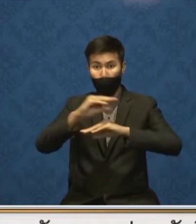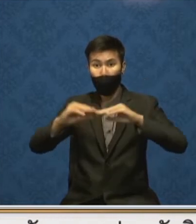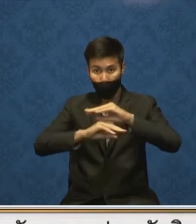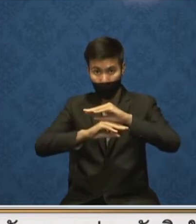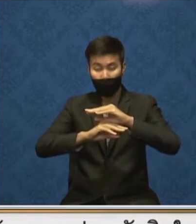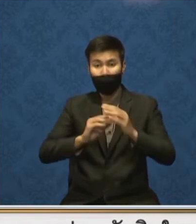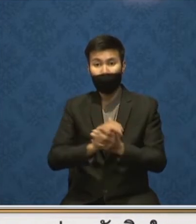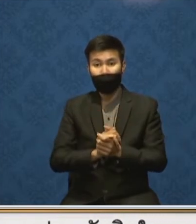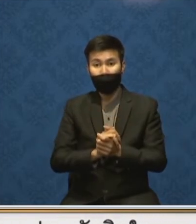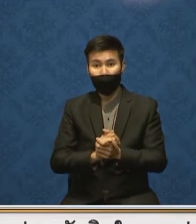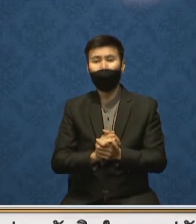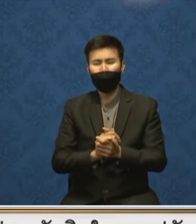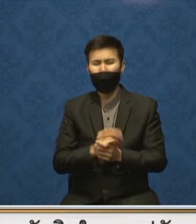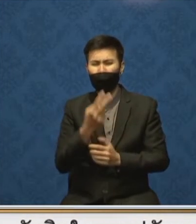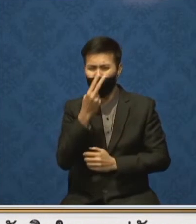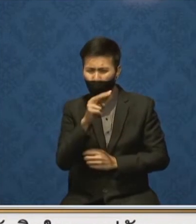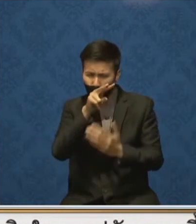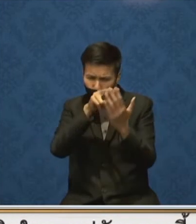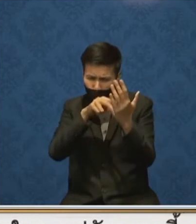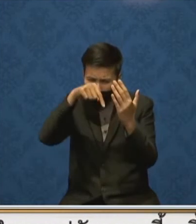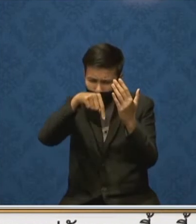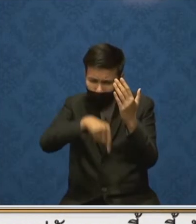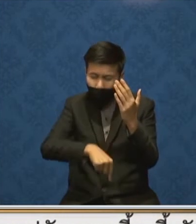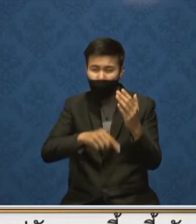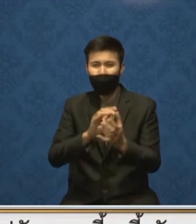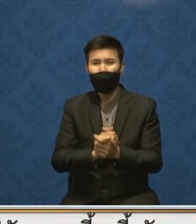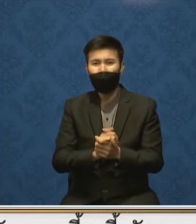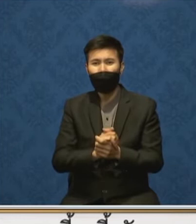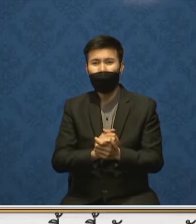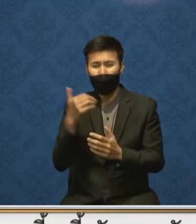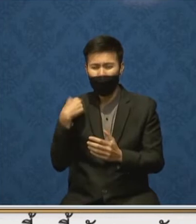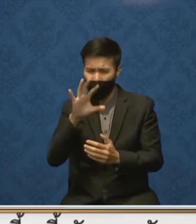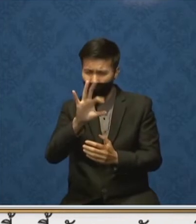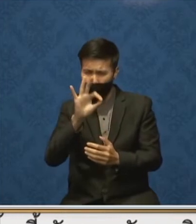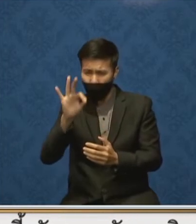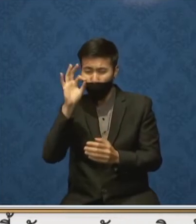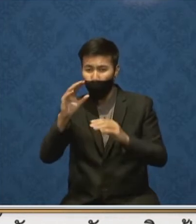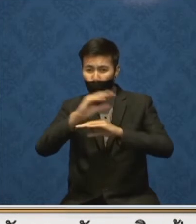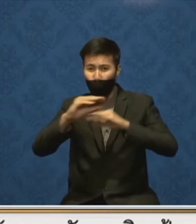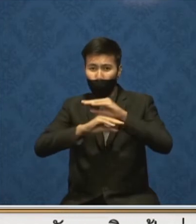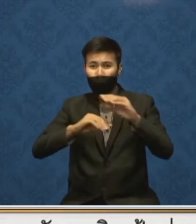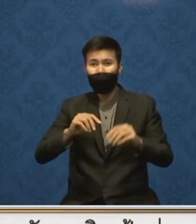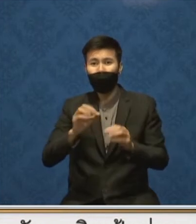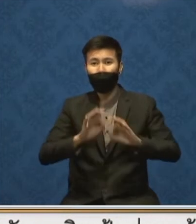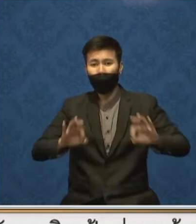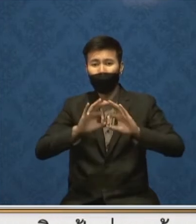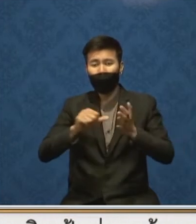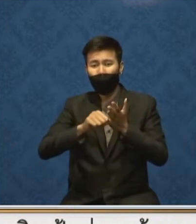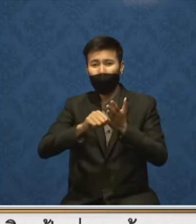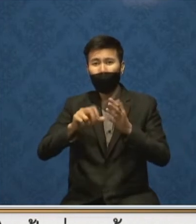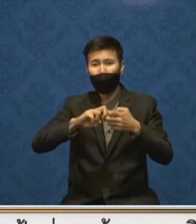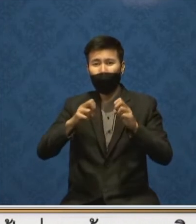เพเข้ดูแล้ลเอีด มนมีสรภษณ ข้อ มา 48 โครงการสำคัที่เกี่วของกก desenvolv umjjjjjf